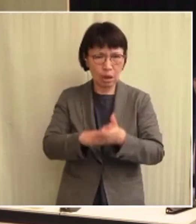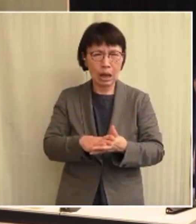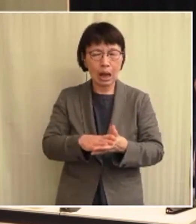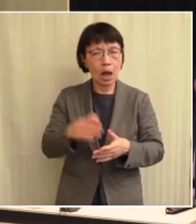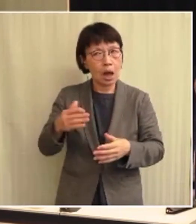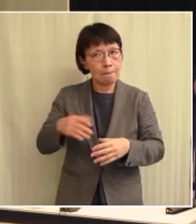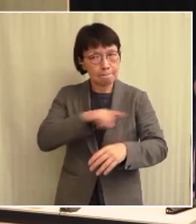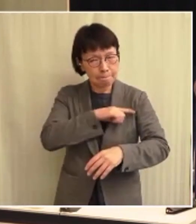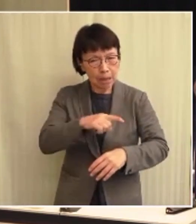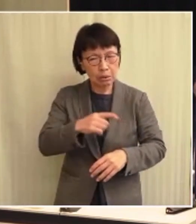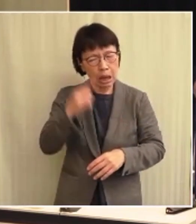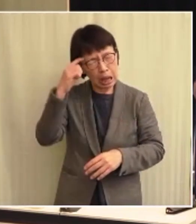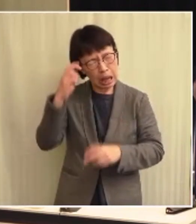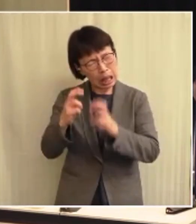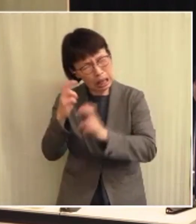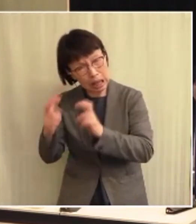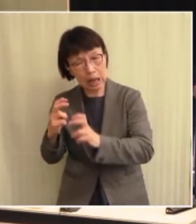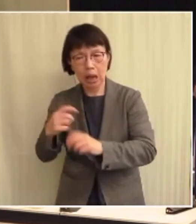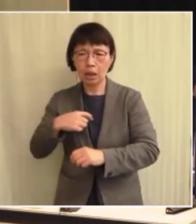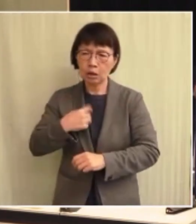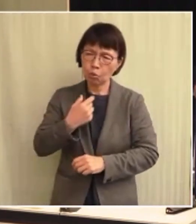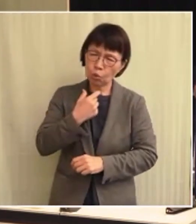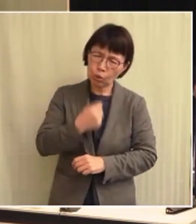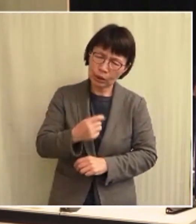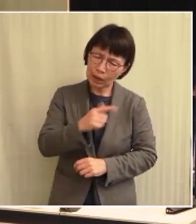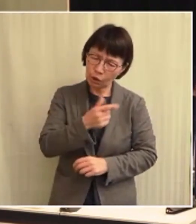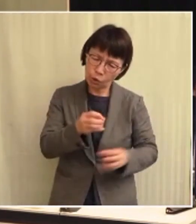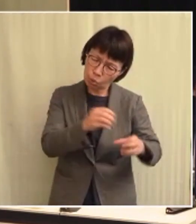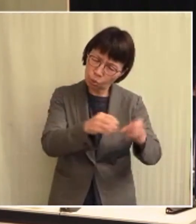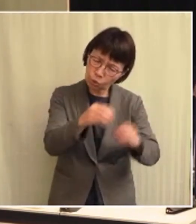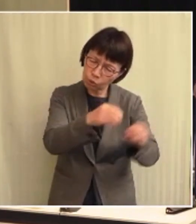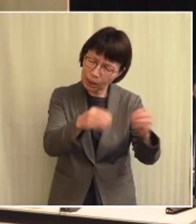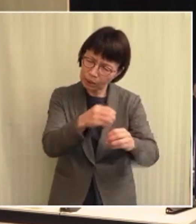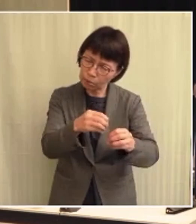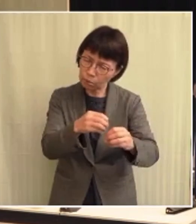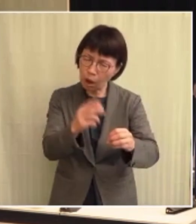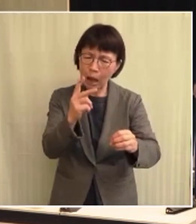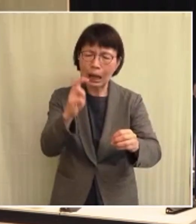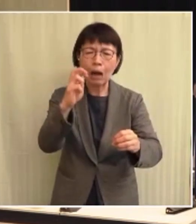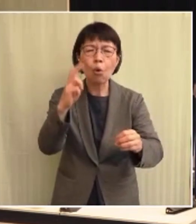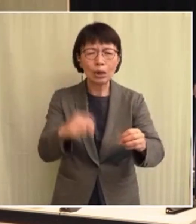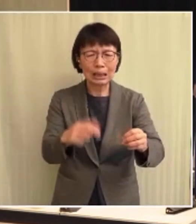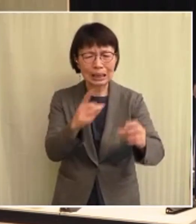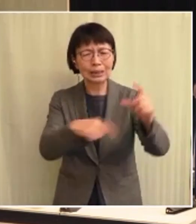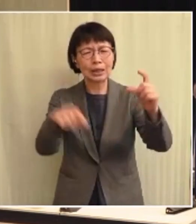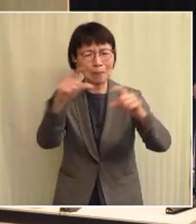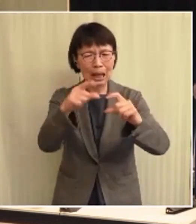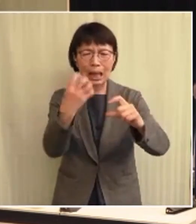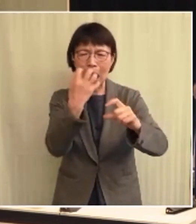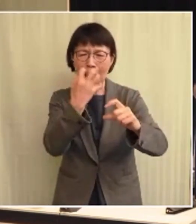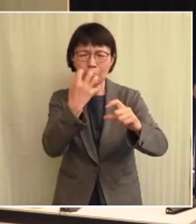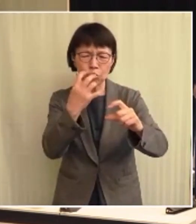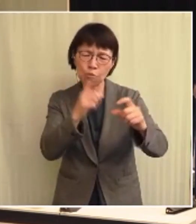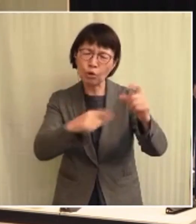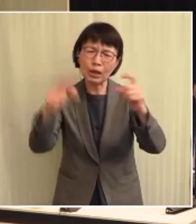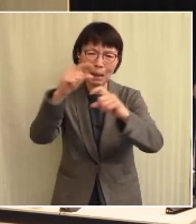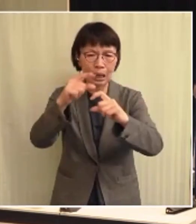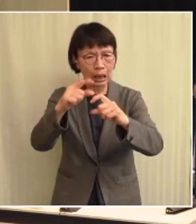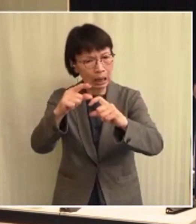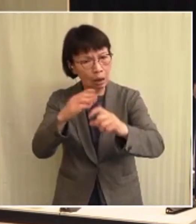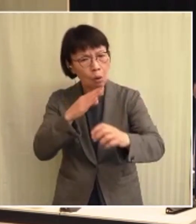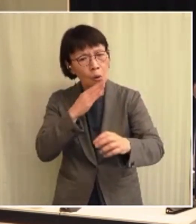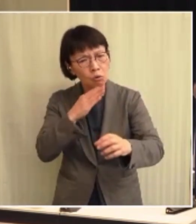当頭を悩ませました。自分の好きなものを組み合わせると2倍以上のカロリーと塩分になった時は本当にできるのか